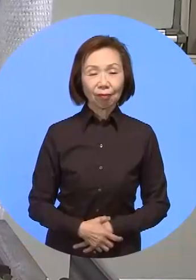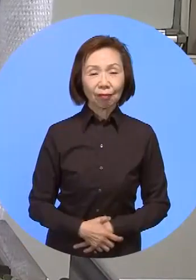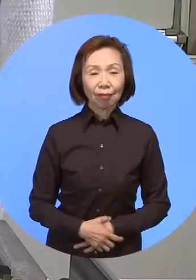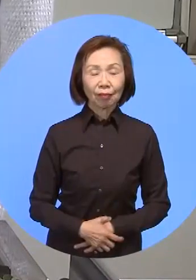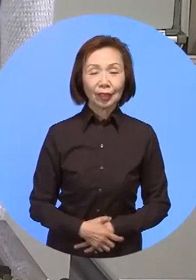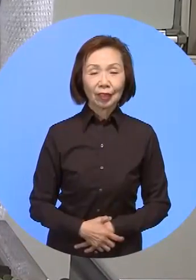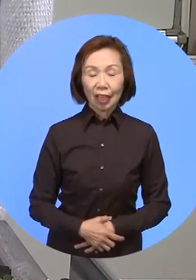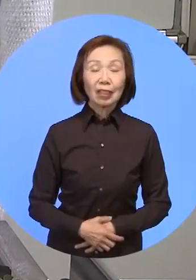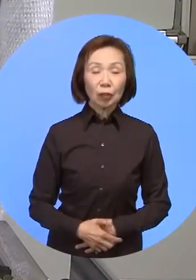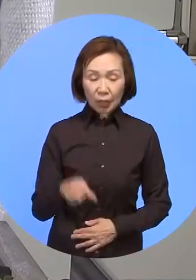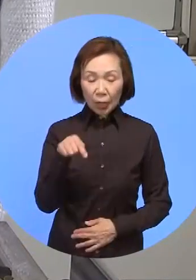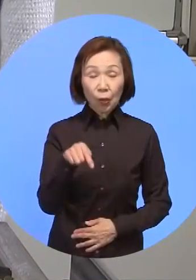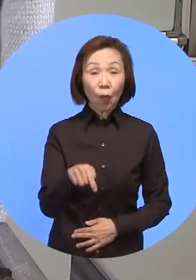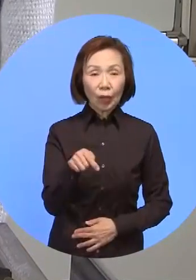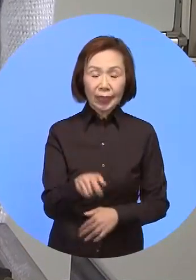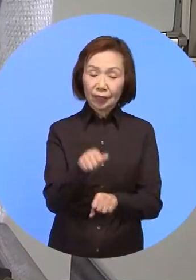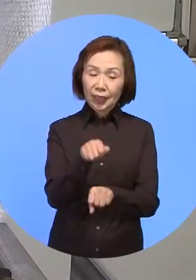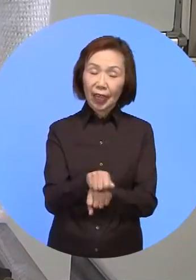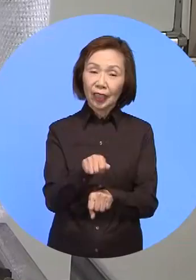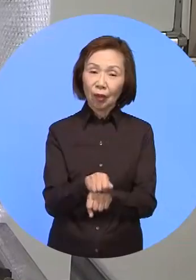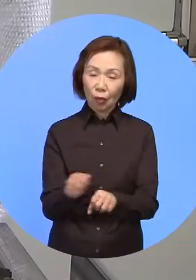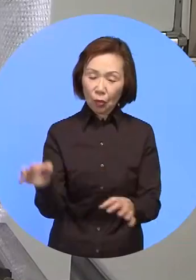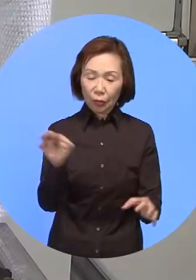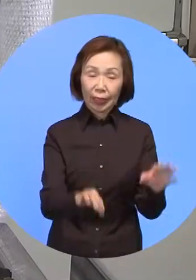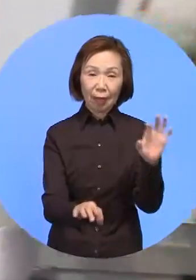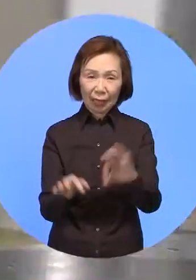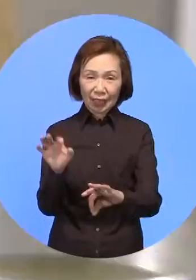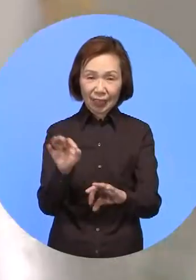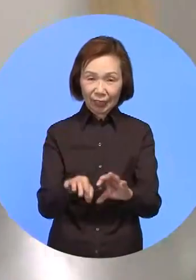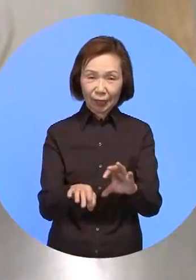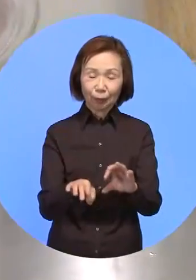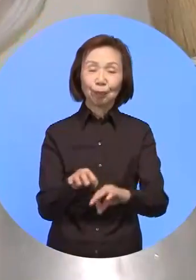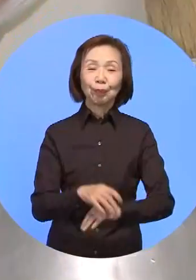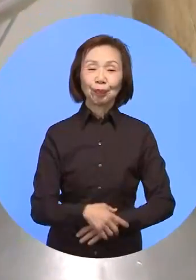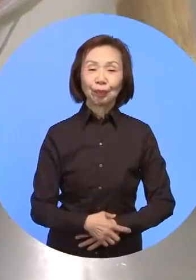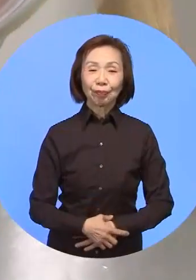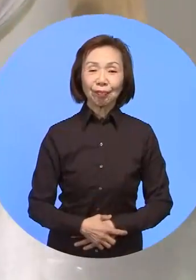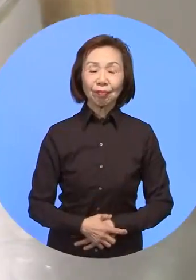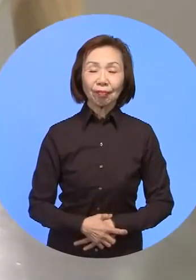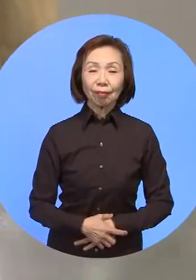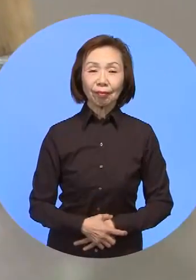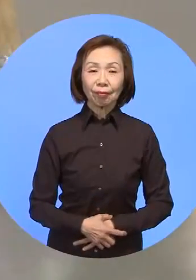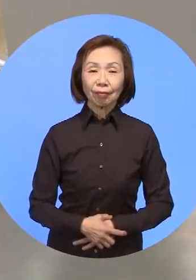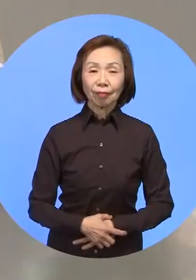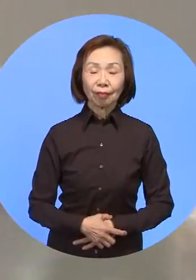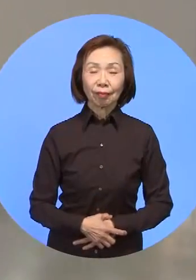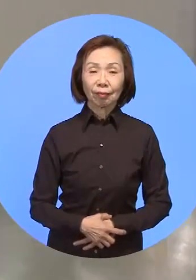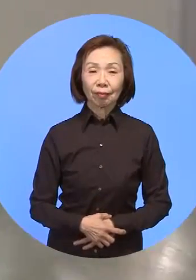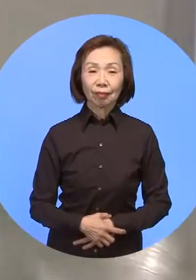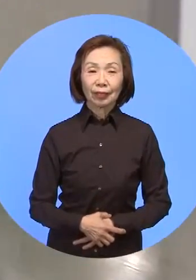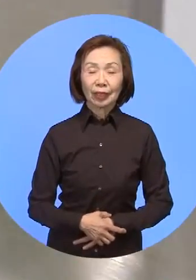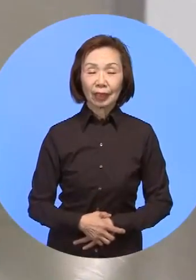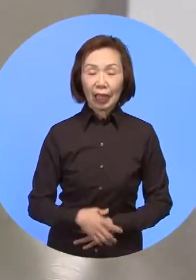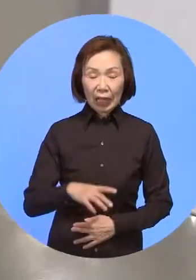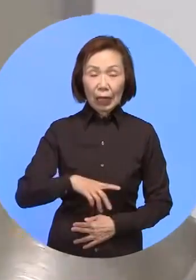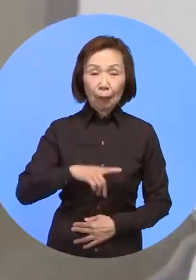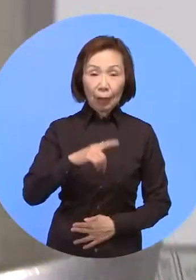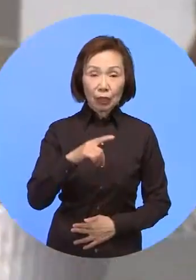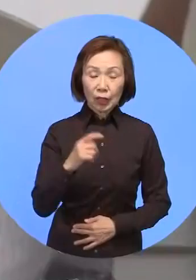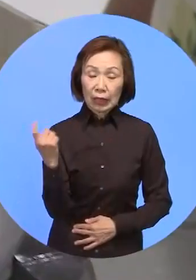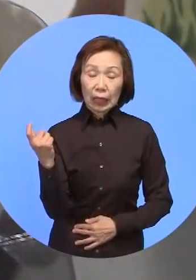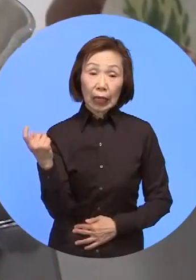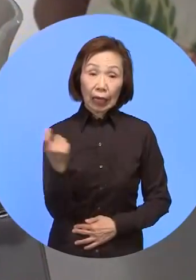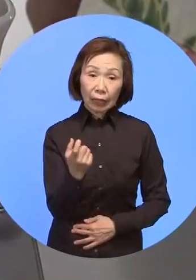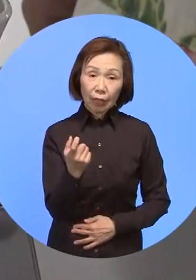でこれで材料をね煮ていこうと思います。まず硬いものからということで、意外にねこの大根なんか